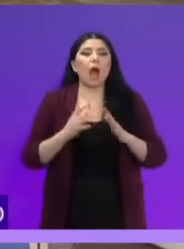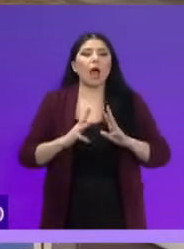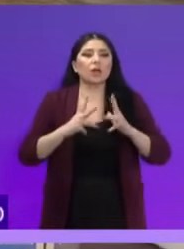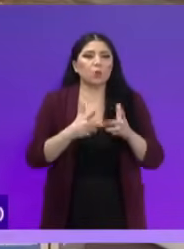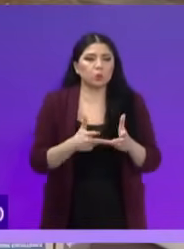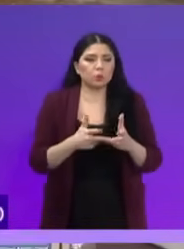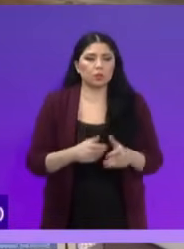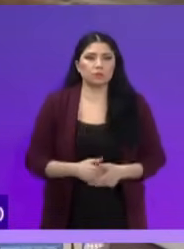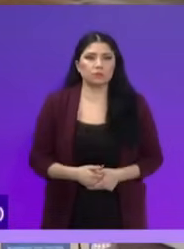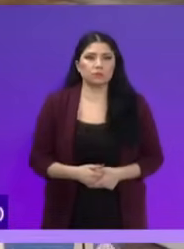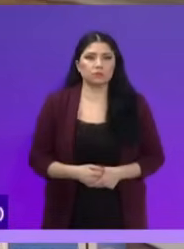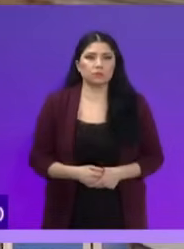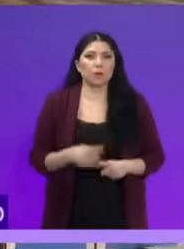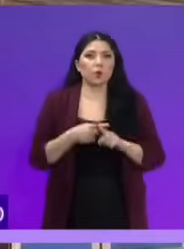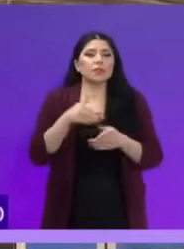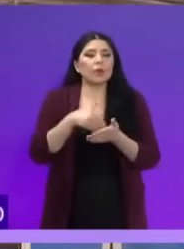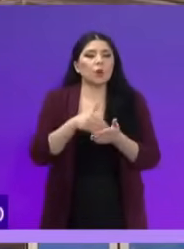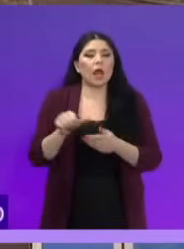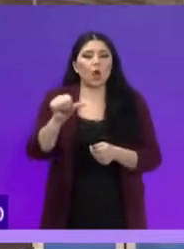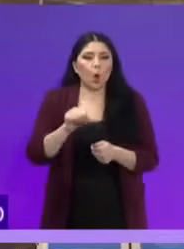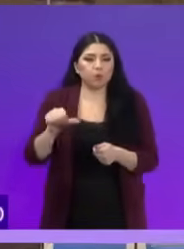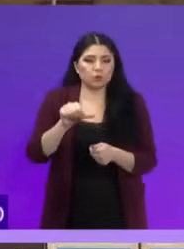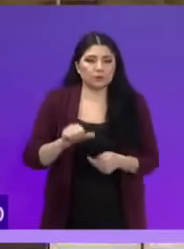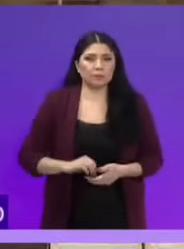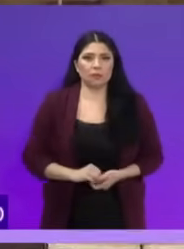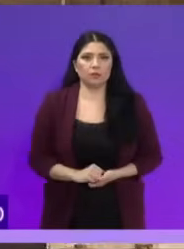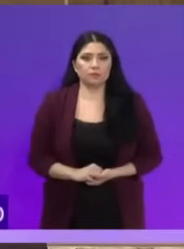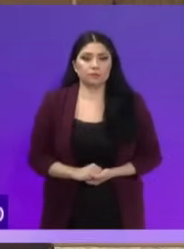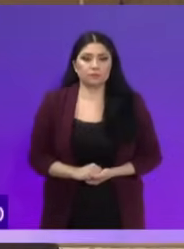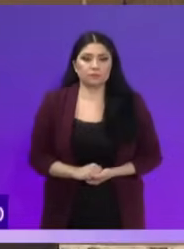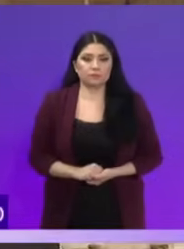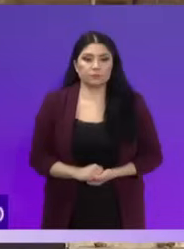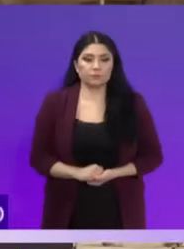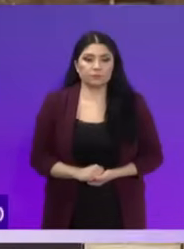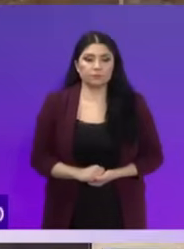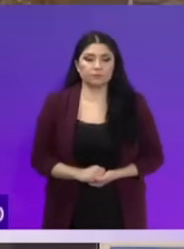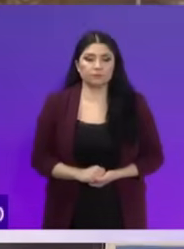de cost al combustibilului și atunci, printr-o